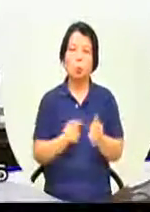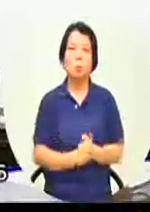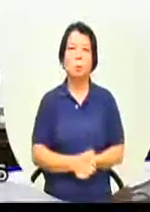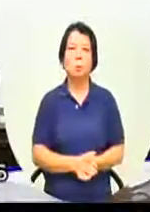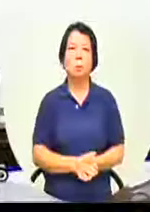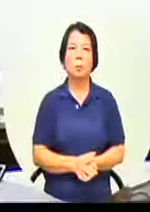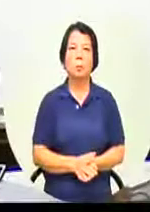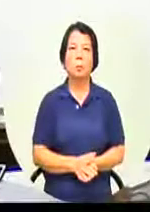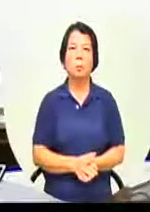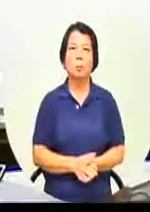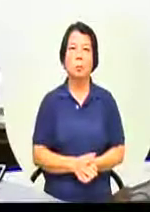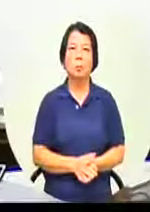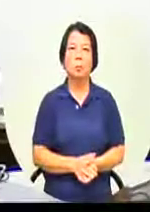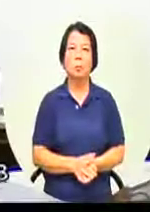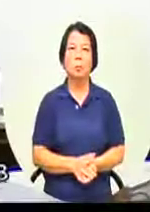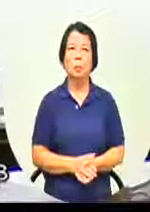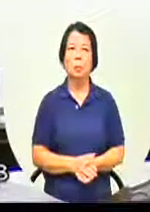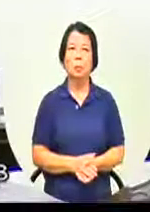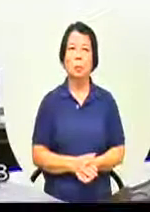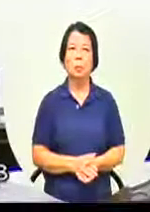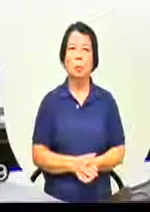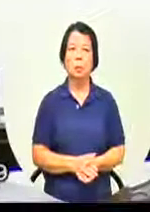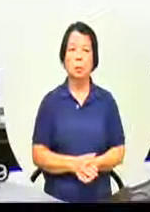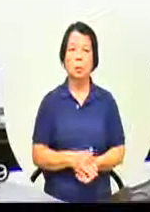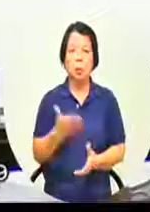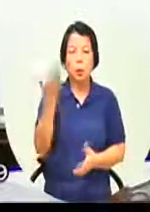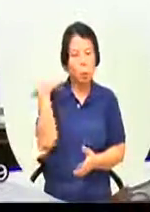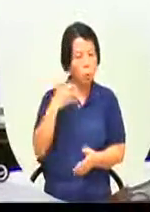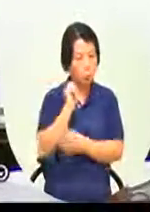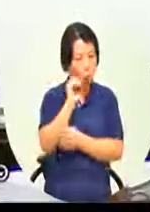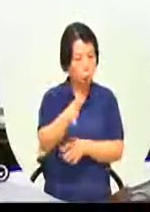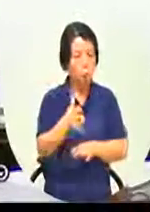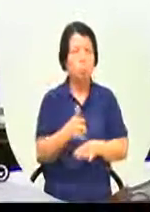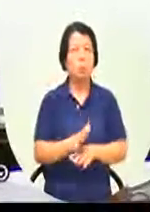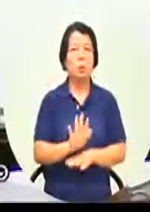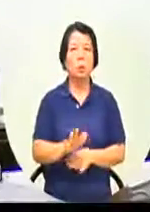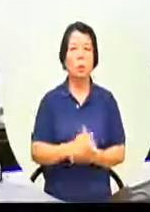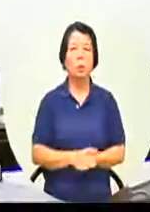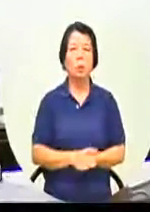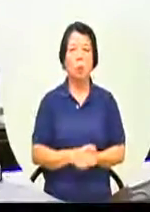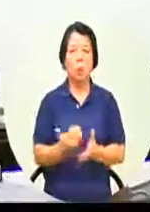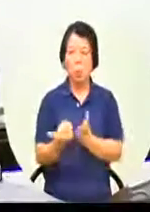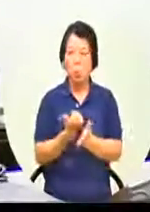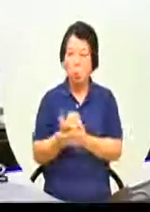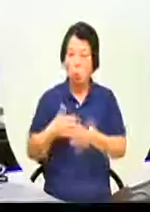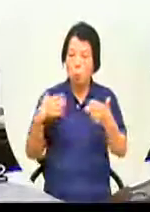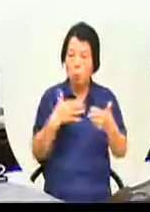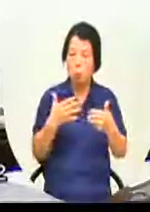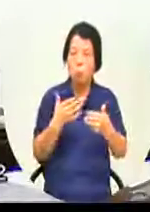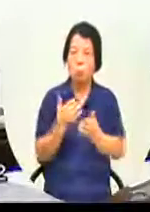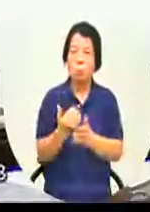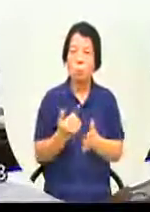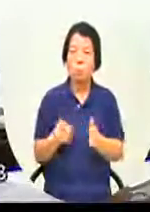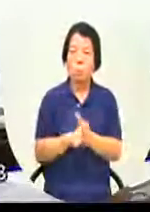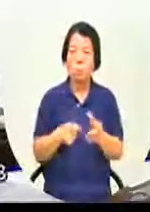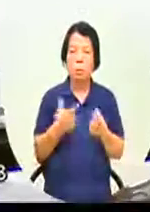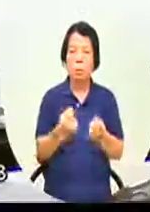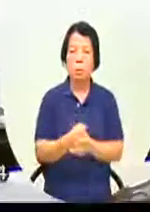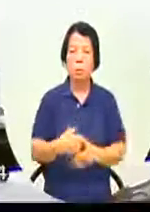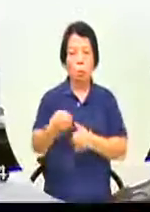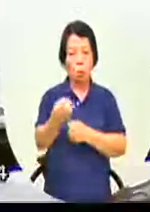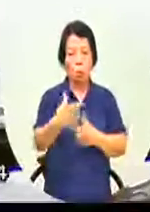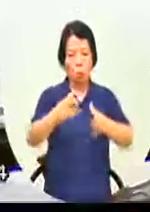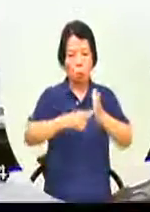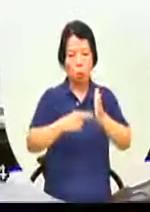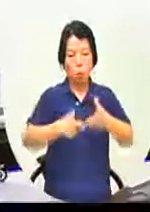说，其实我那时候也有跟你提，我刚开始在咨询的时候我也跟你提，后来你跟我讲说那个